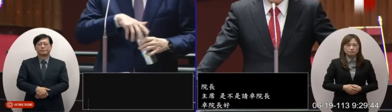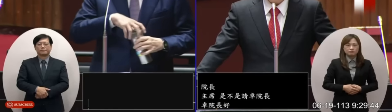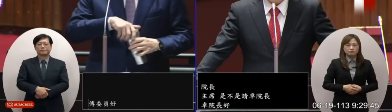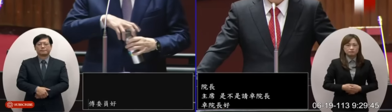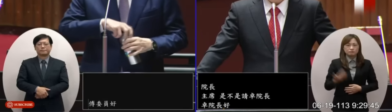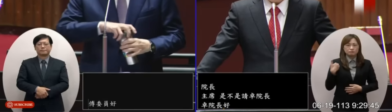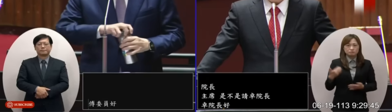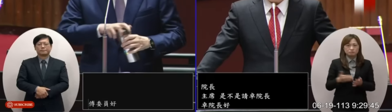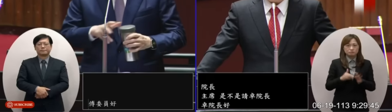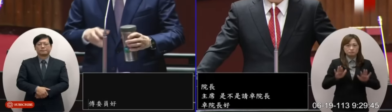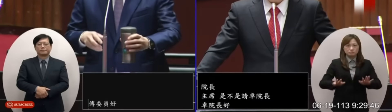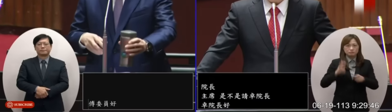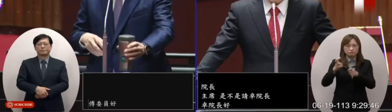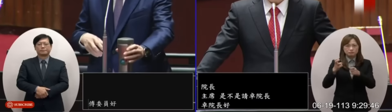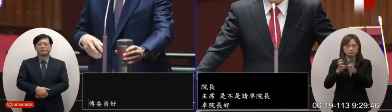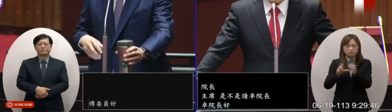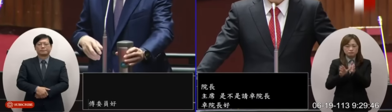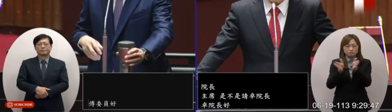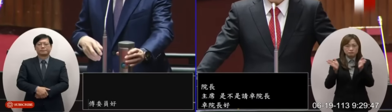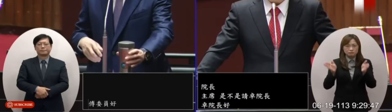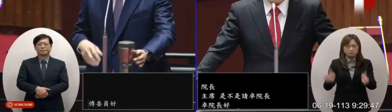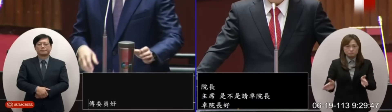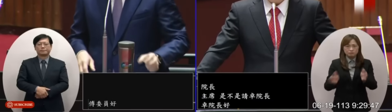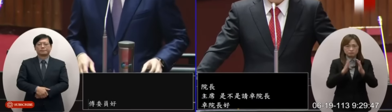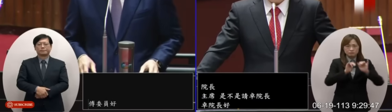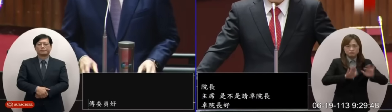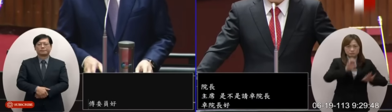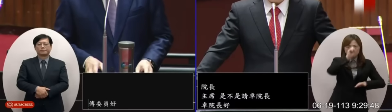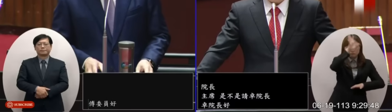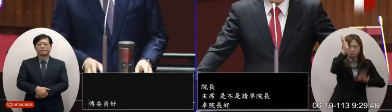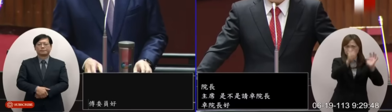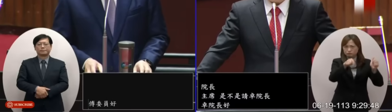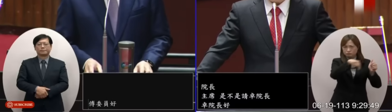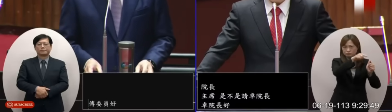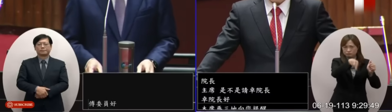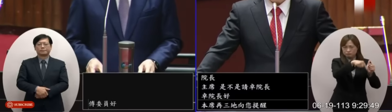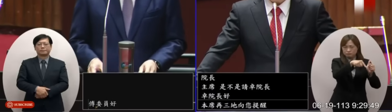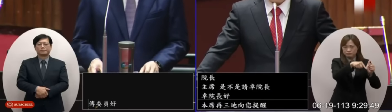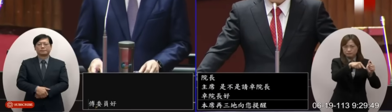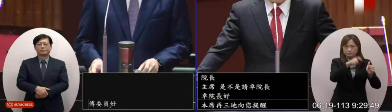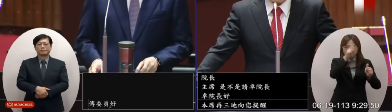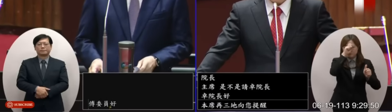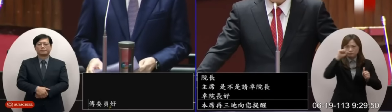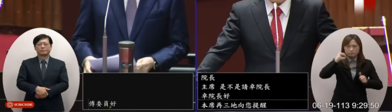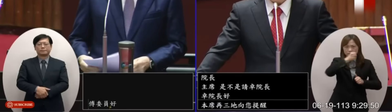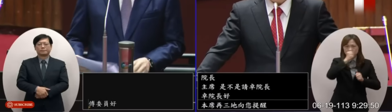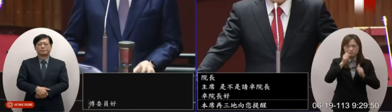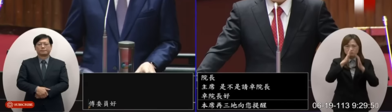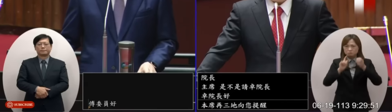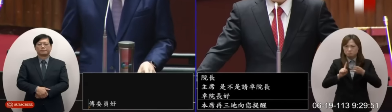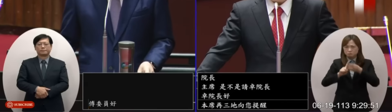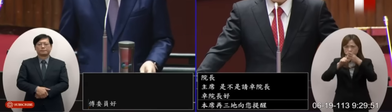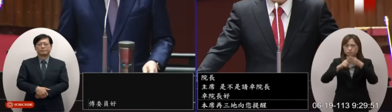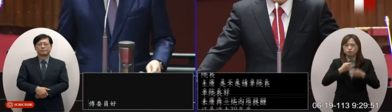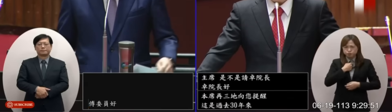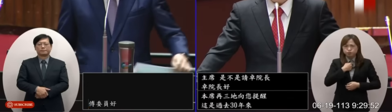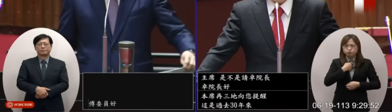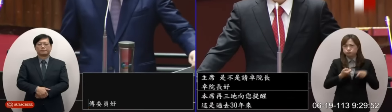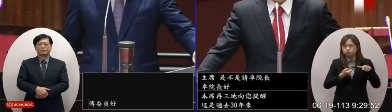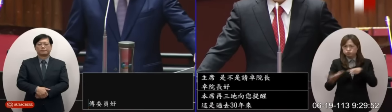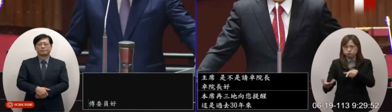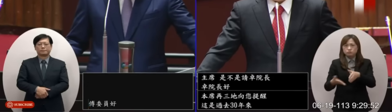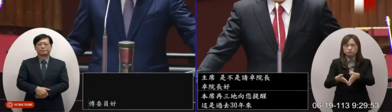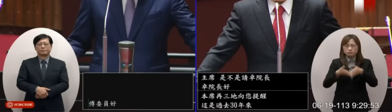30年来民进党这些先进呐、不断的要求台湾要民主、要阳光、要透明、要反贪